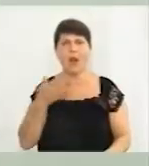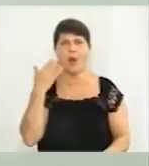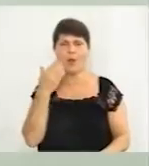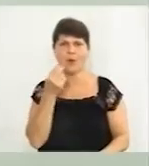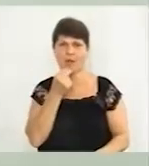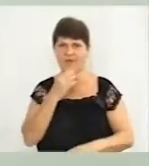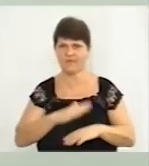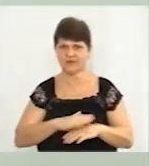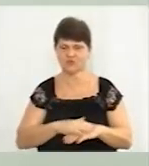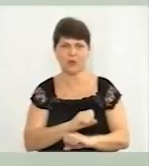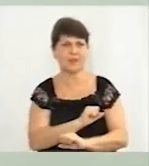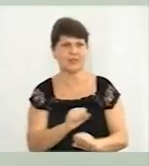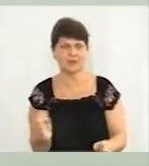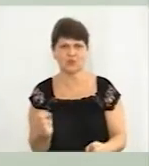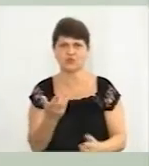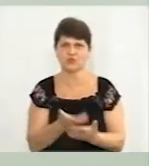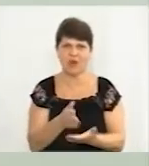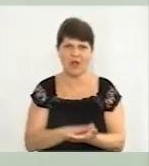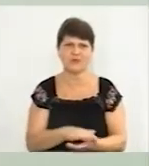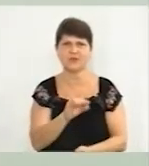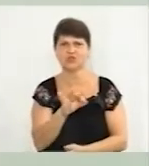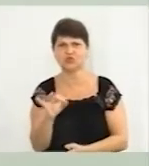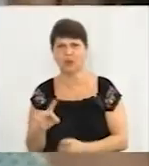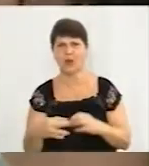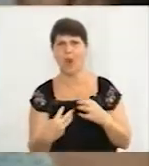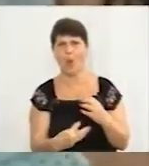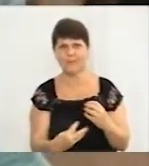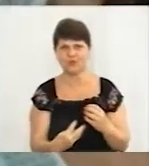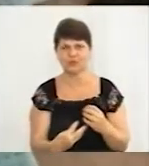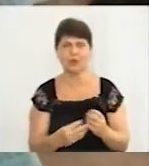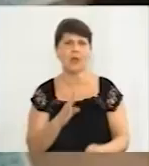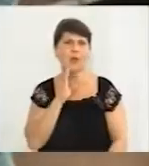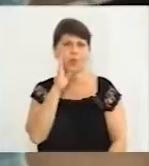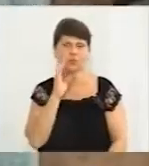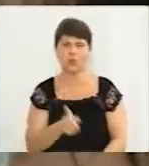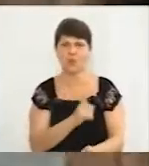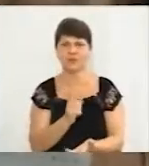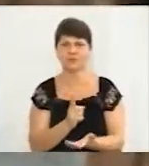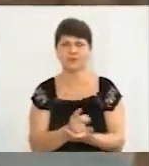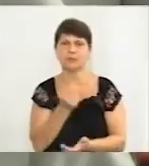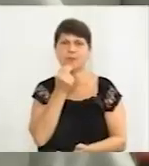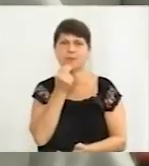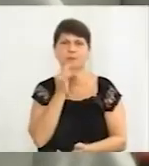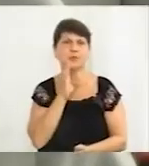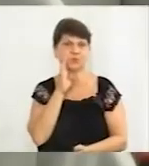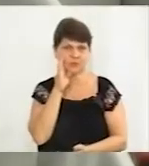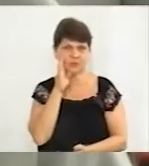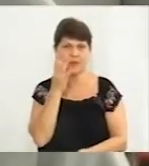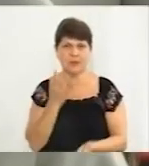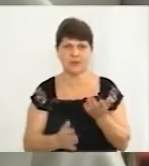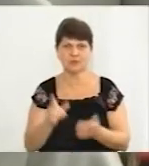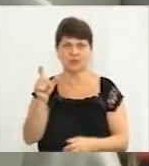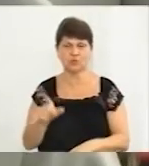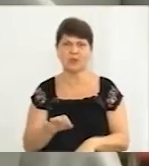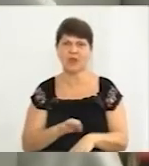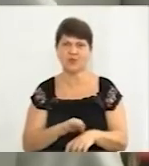не можна вживати жареного, жирного, копченого. Зранку обов'язково поснідати. Якщо людина